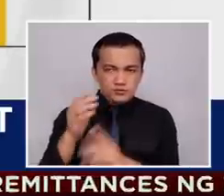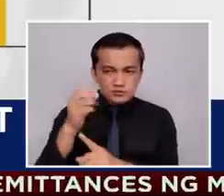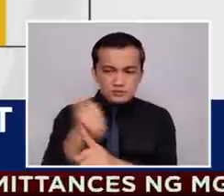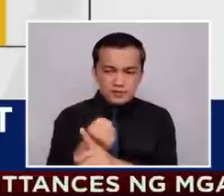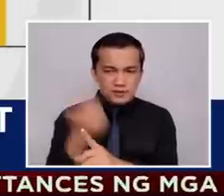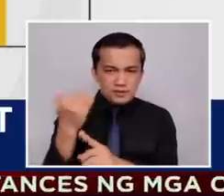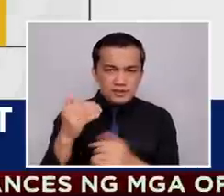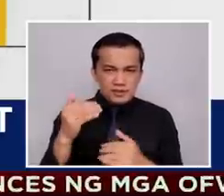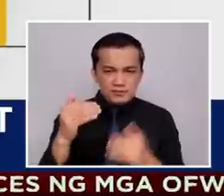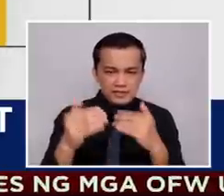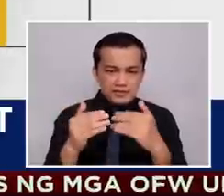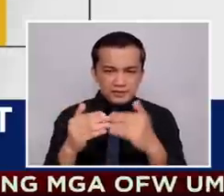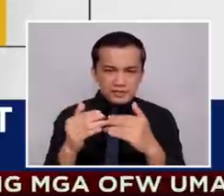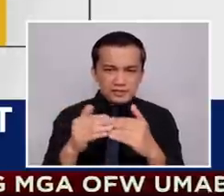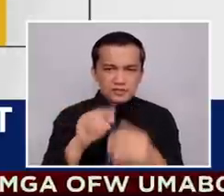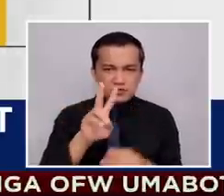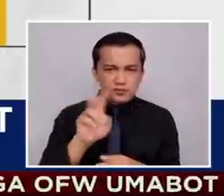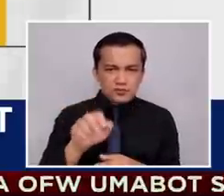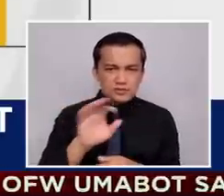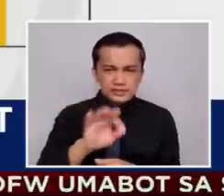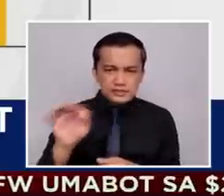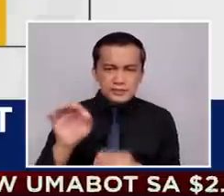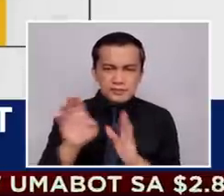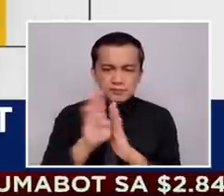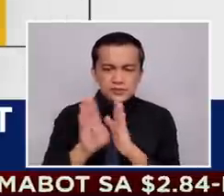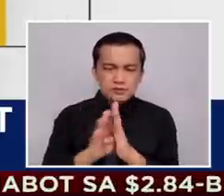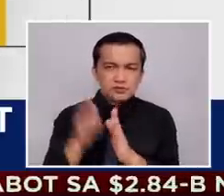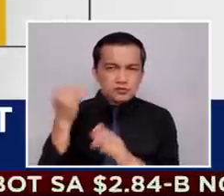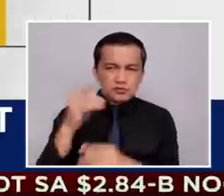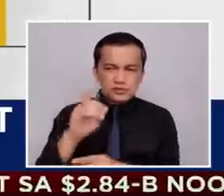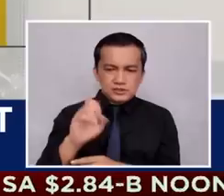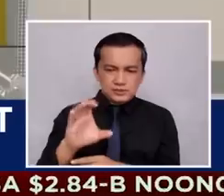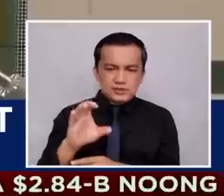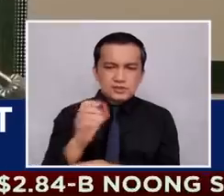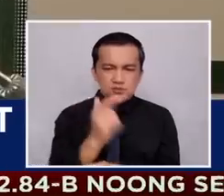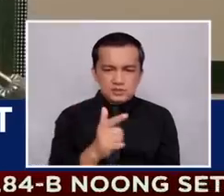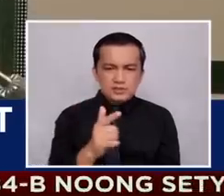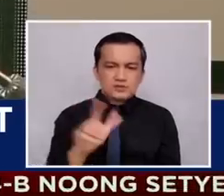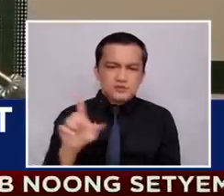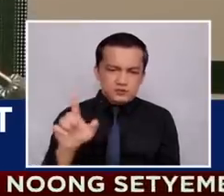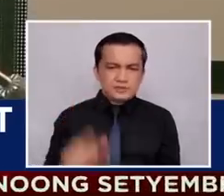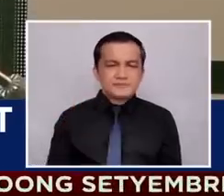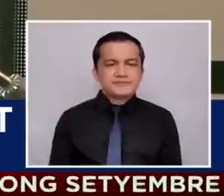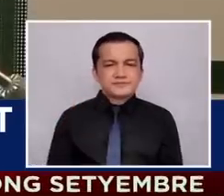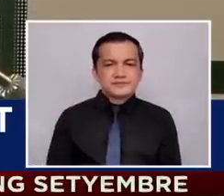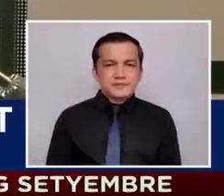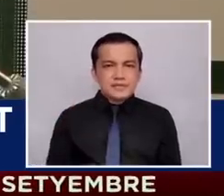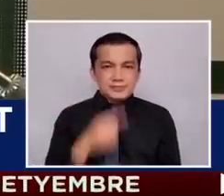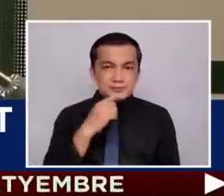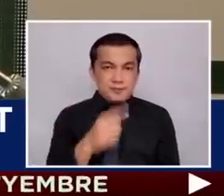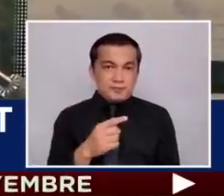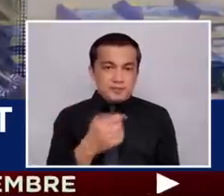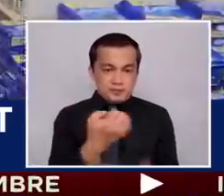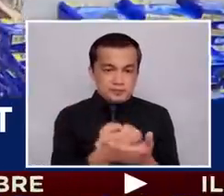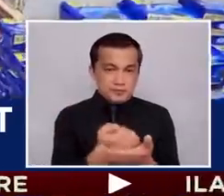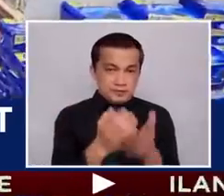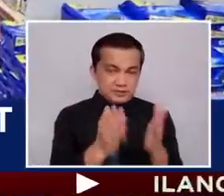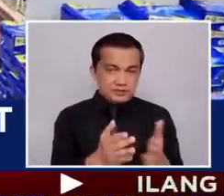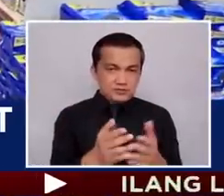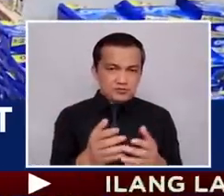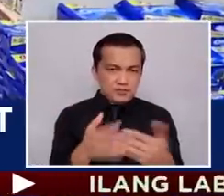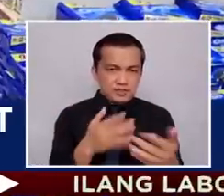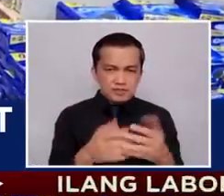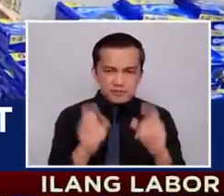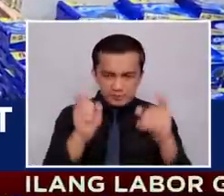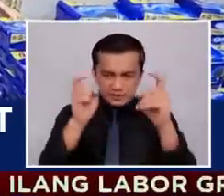high na $2.99 billion noong Disyembre 2021. Ayon sa isang ekonomista, kahit buwibilis ang